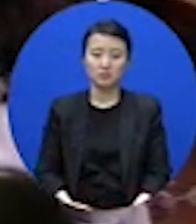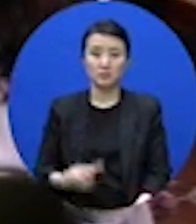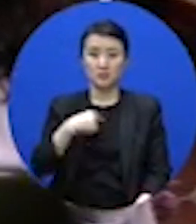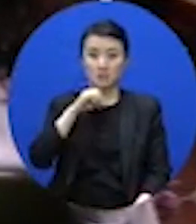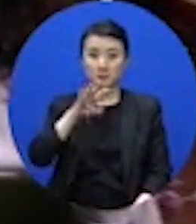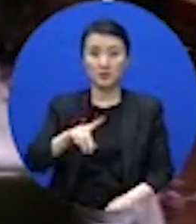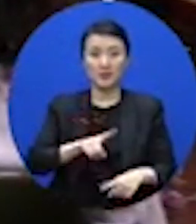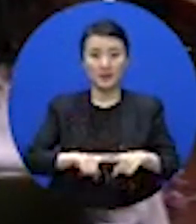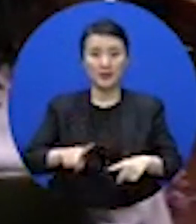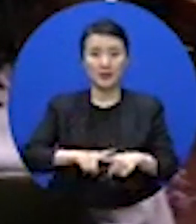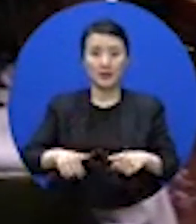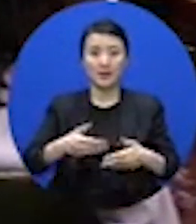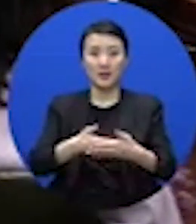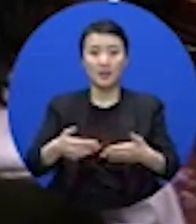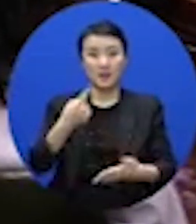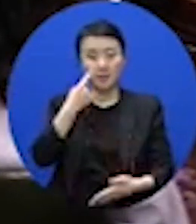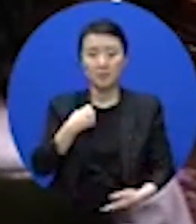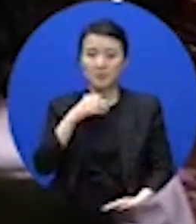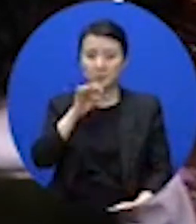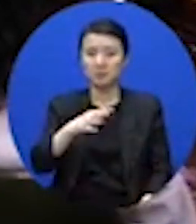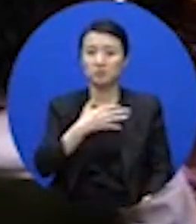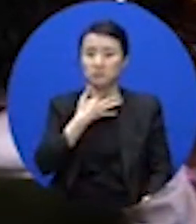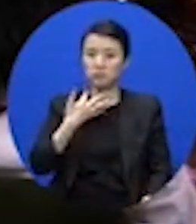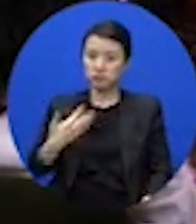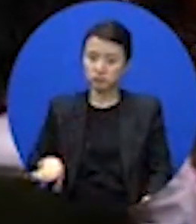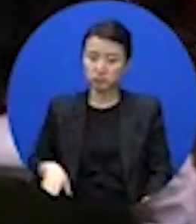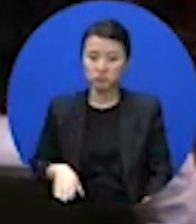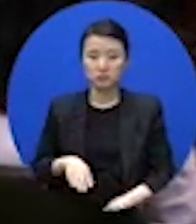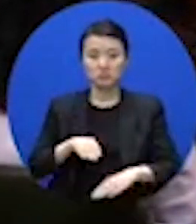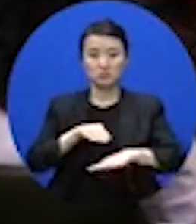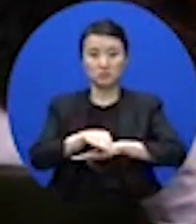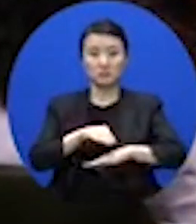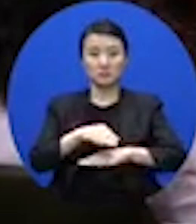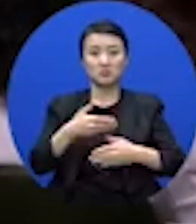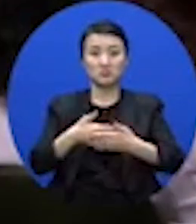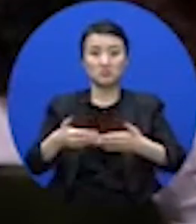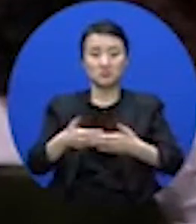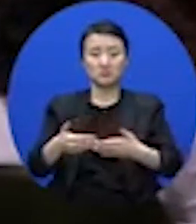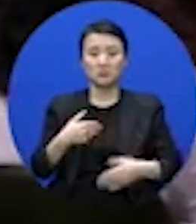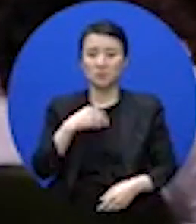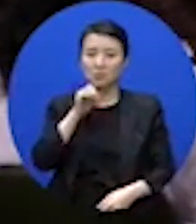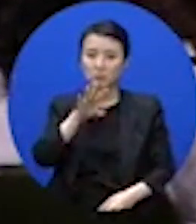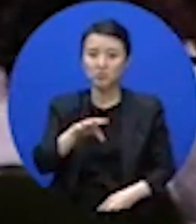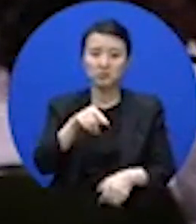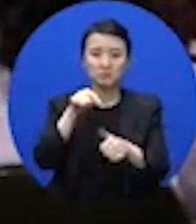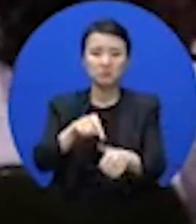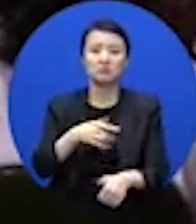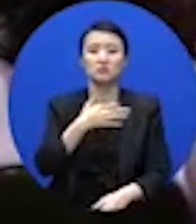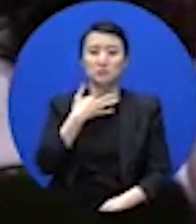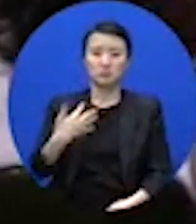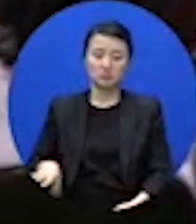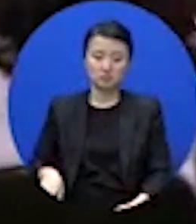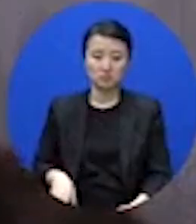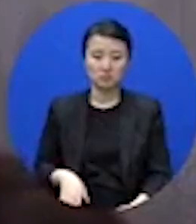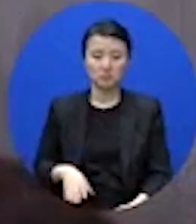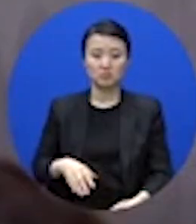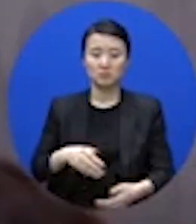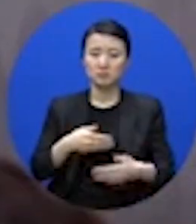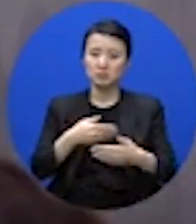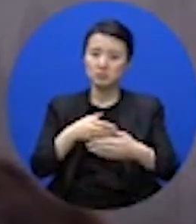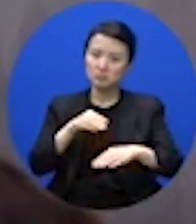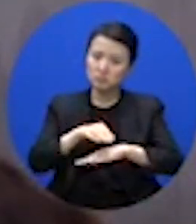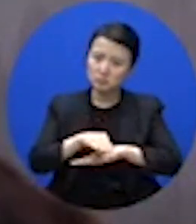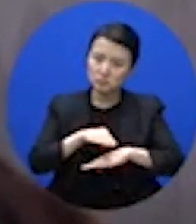그리라고 한 적 없어요. 예. 그리고 자동차 그리라고 한 적 한 번도 없어요. 네, 자동차도. 그리고